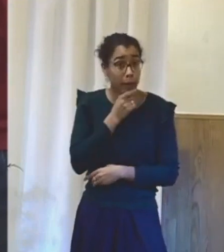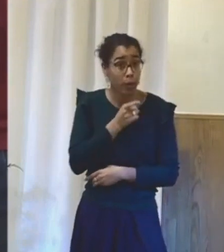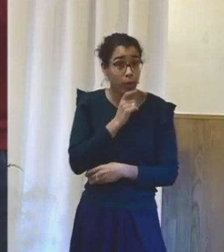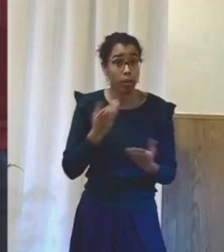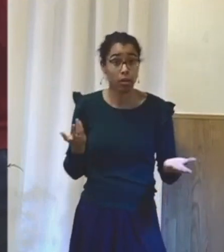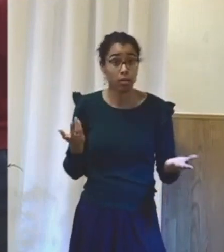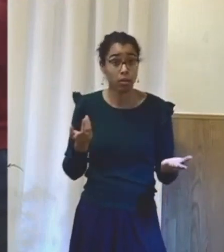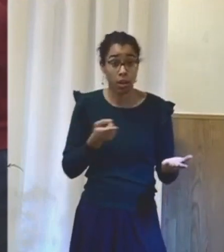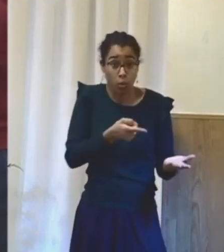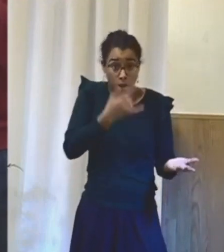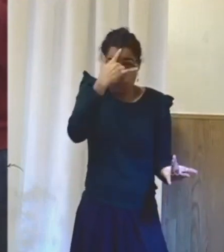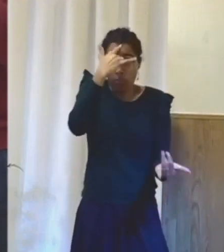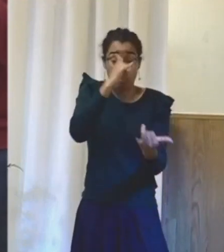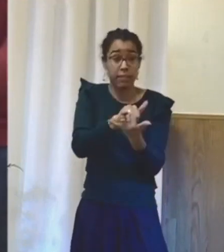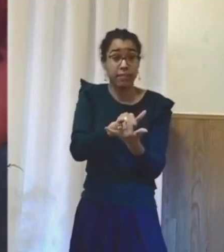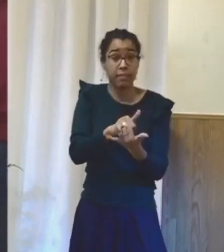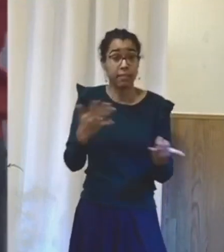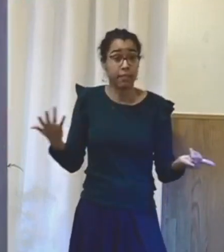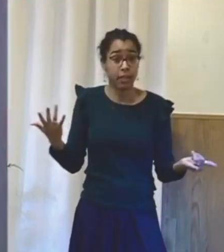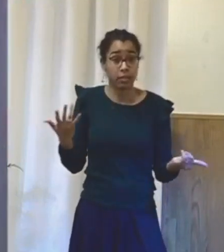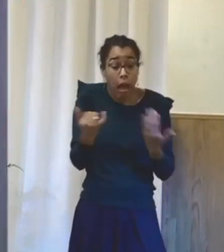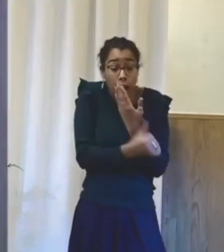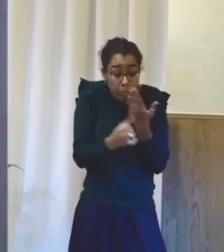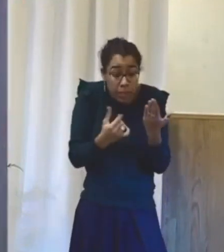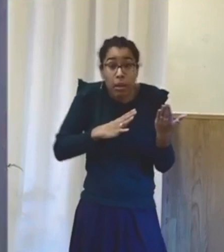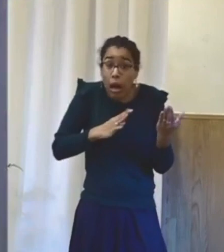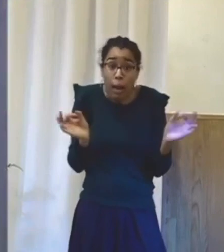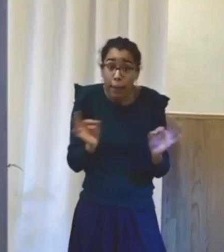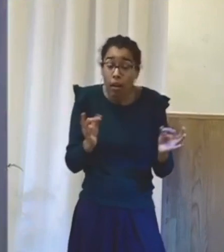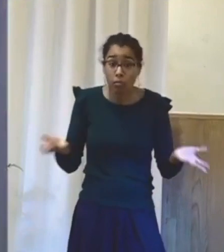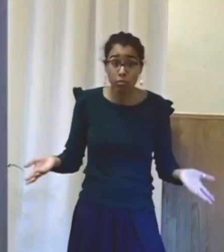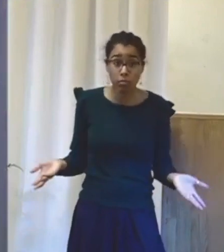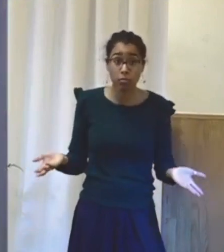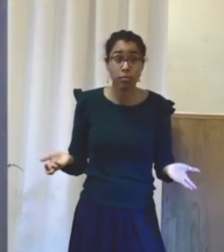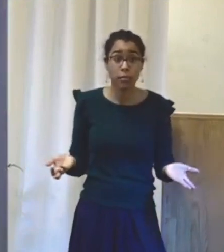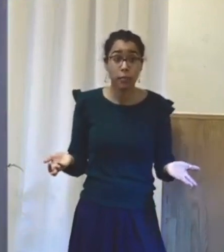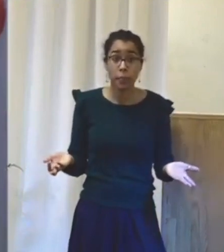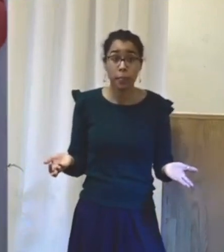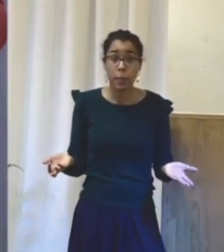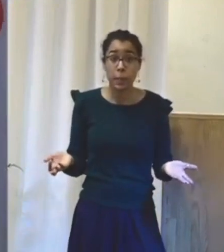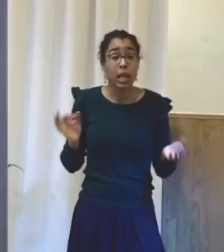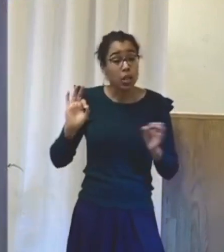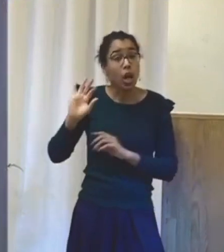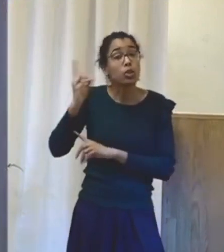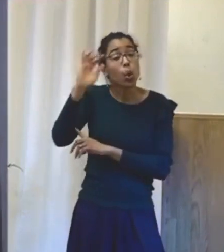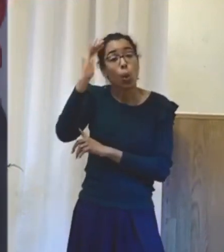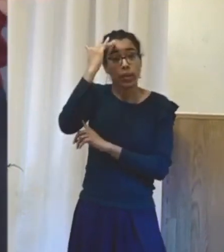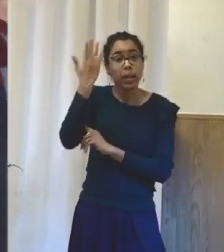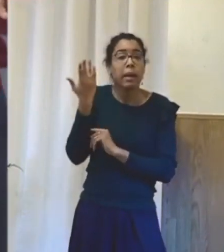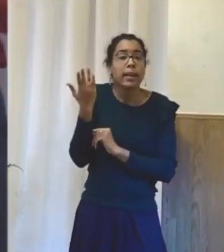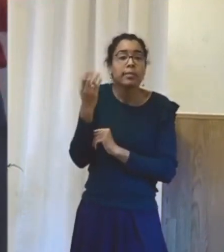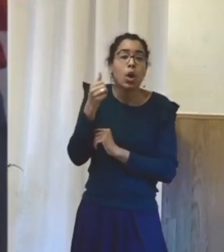Pour lui, c'était inconnu. Il n'avait pas la Bible là. Il n'avait pas tout ça. Il connaissait Dieu d'une certaine